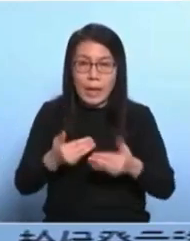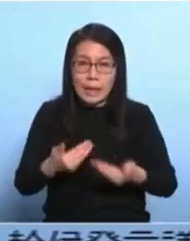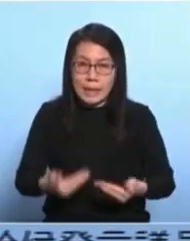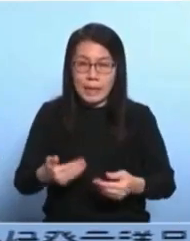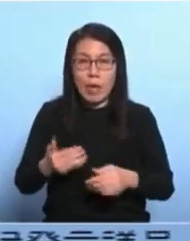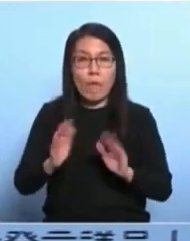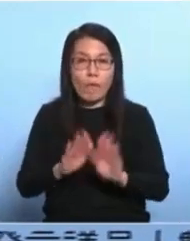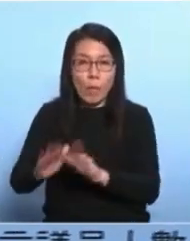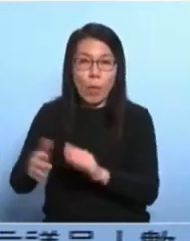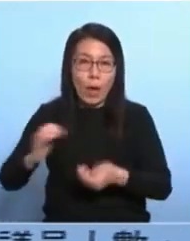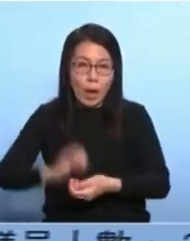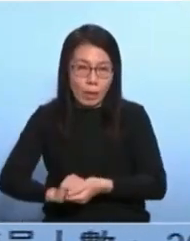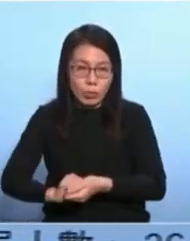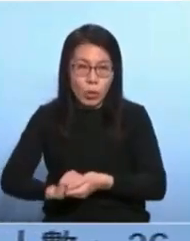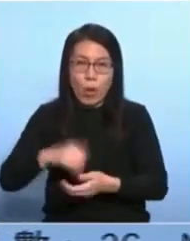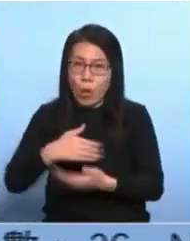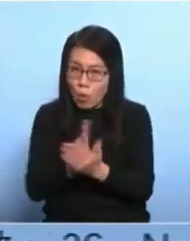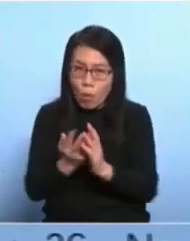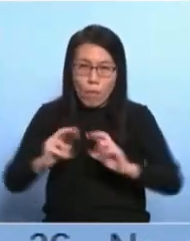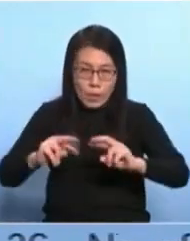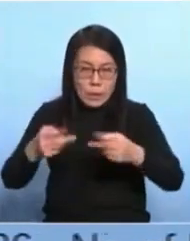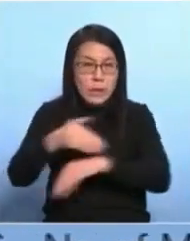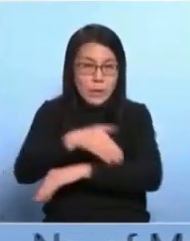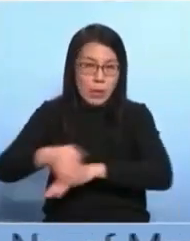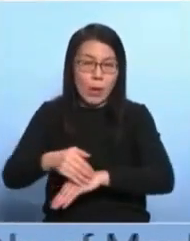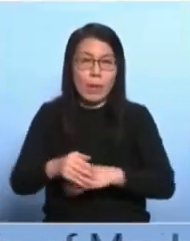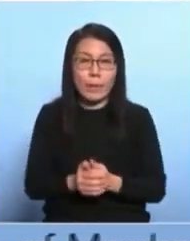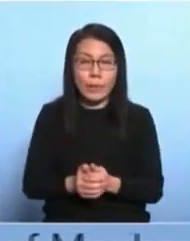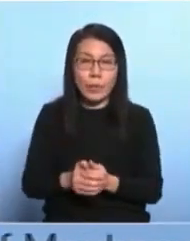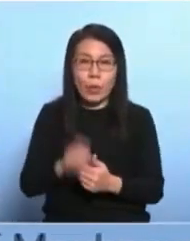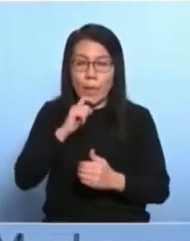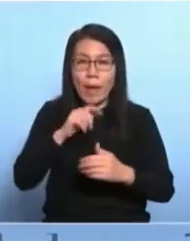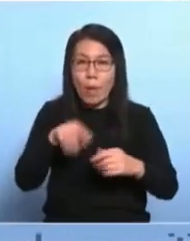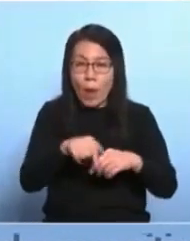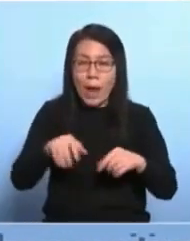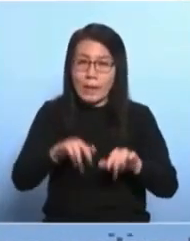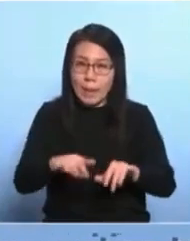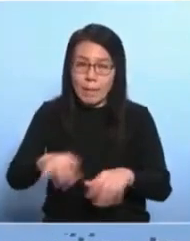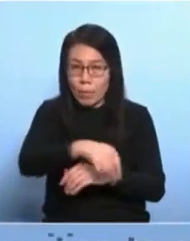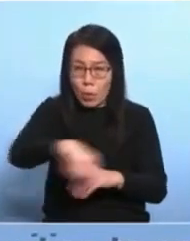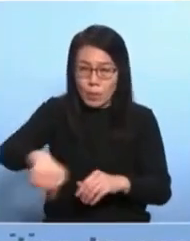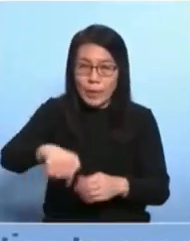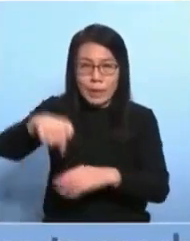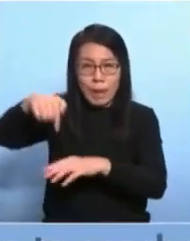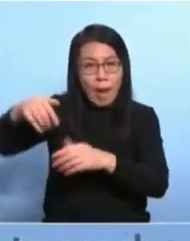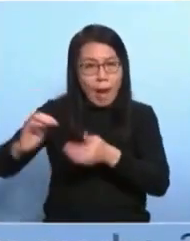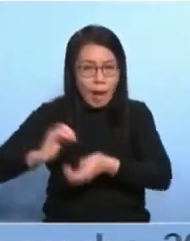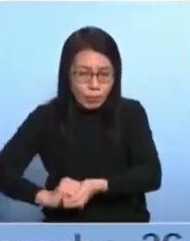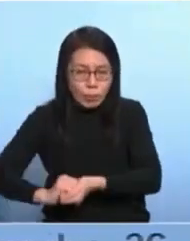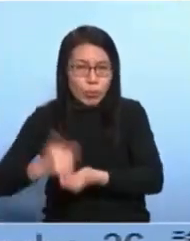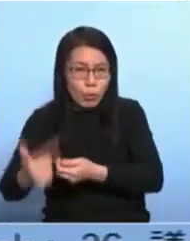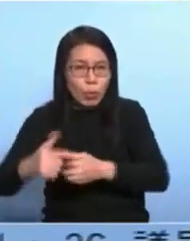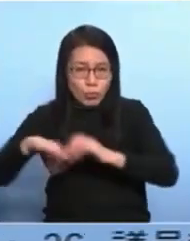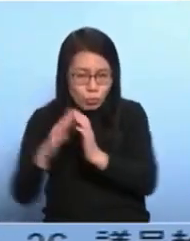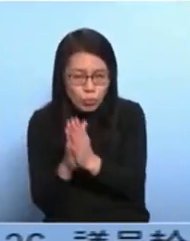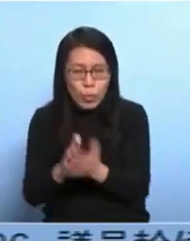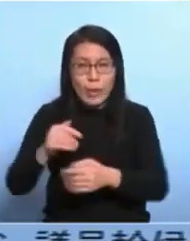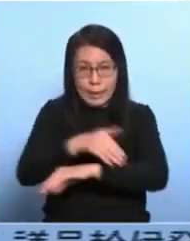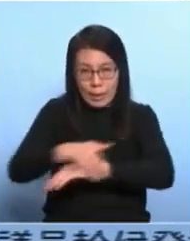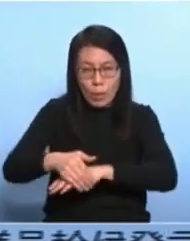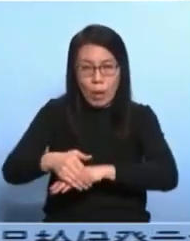合作區總體發展計劃》和《橫琴粵澳深度合作區總體發展計